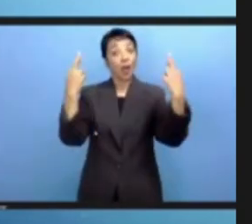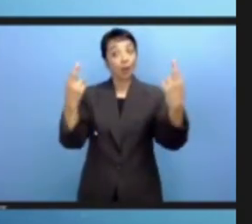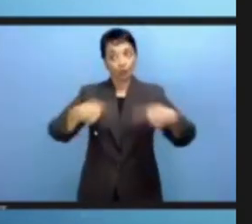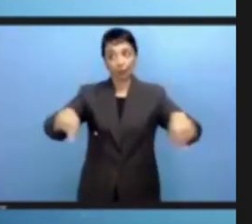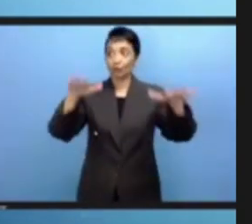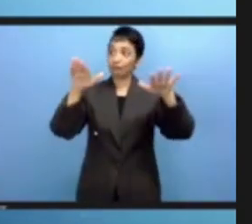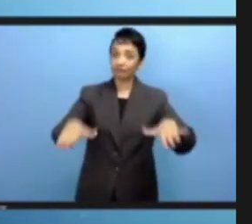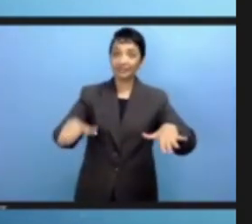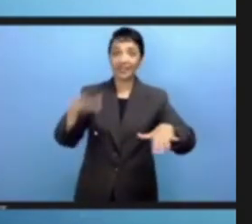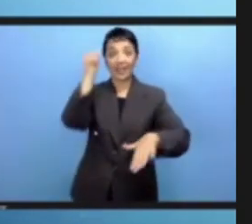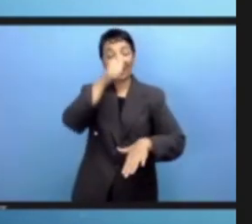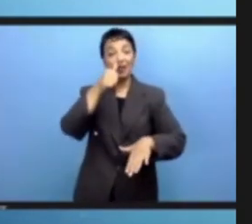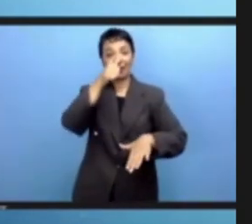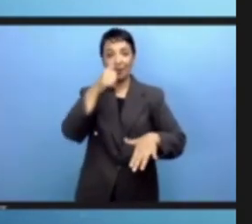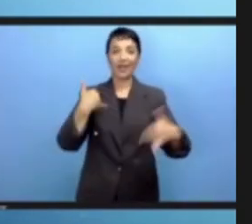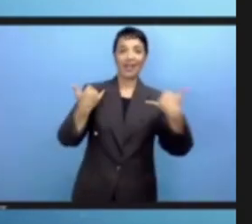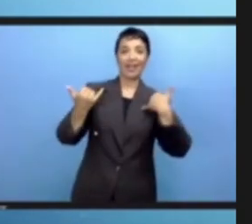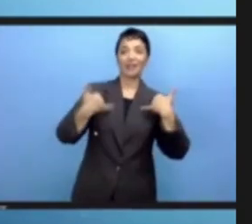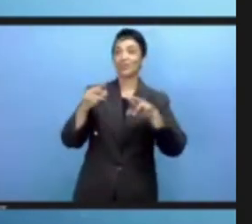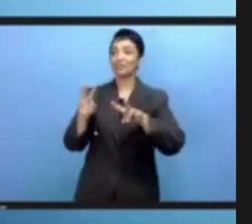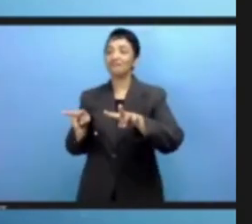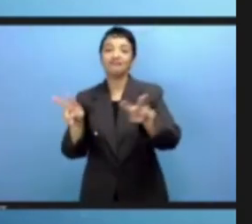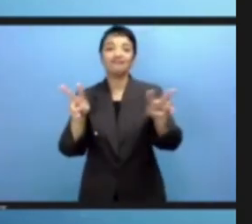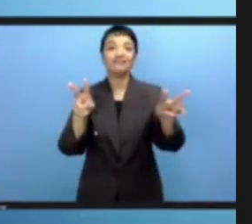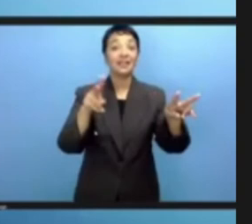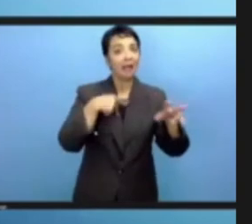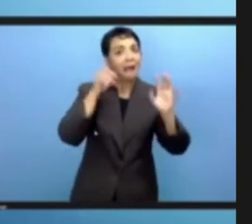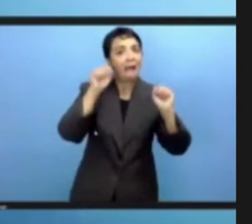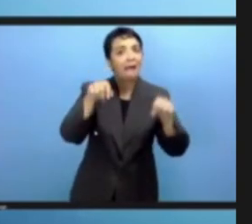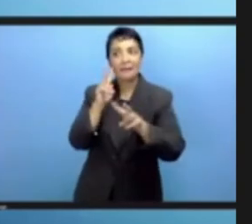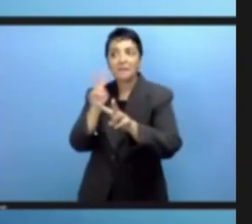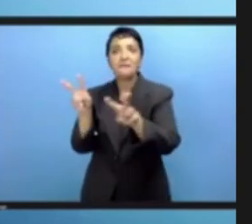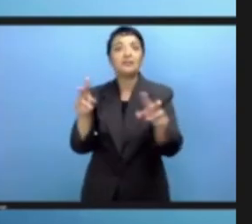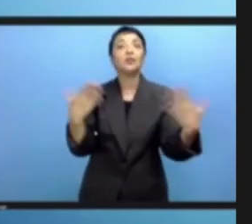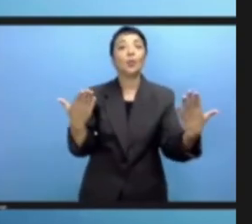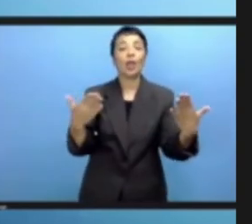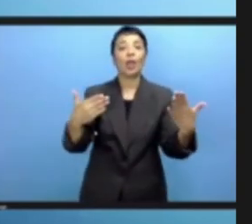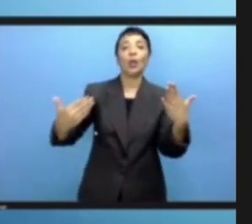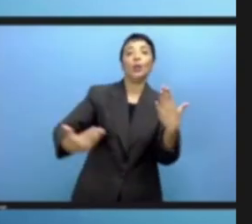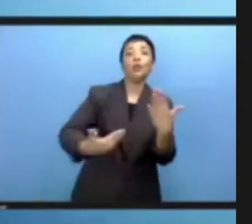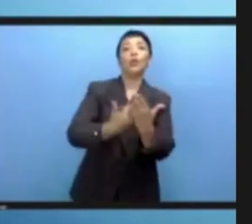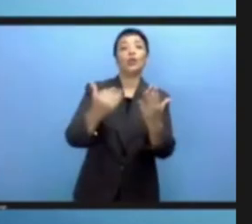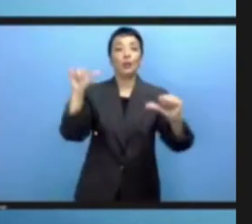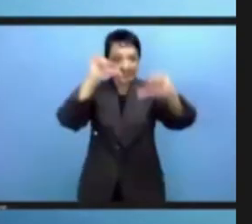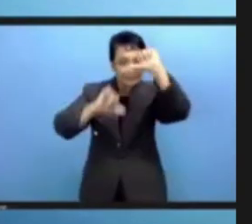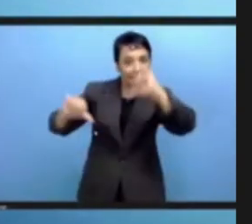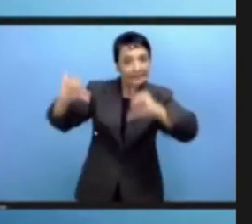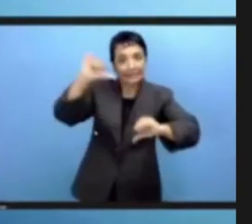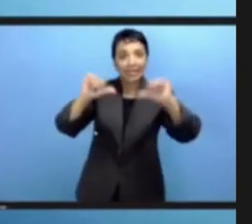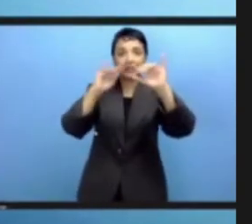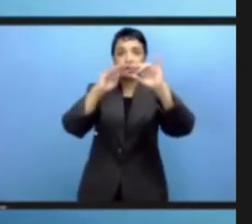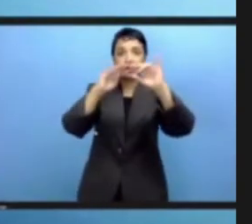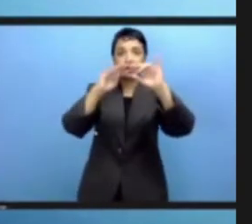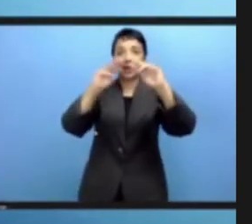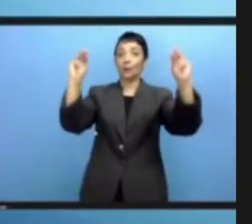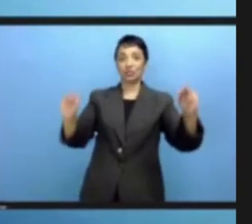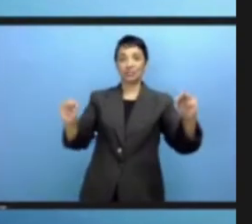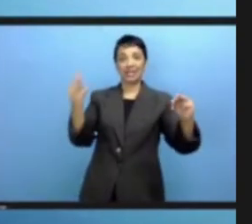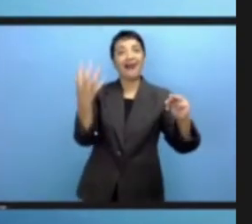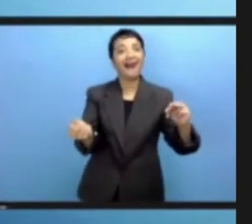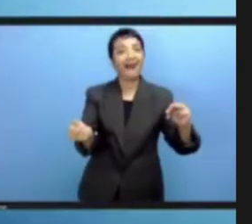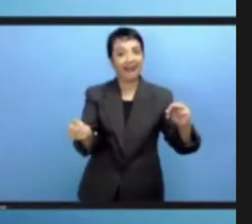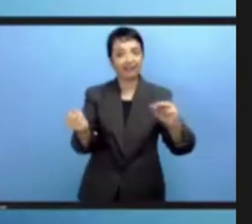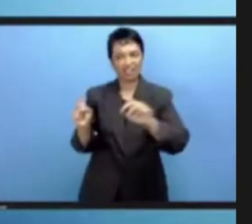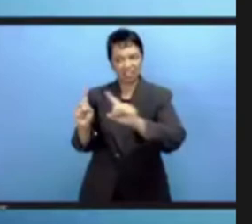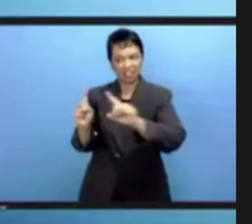gouvernance Internet. Je vous souhaite un séjour agréable en Éthiopie et je vous encourage à visiter notre nouveau muséum